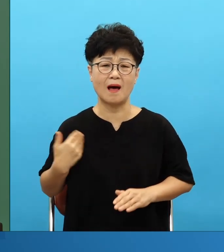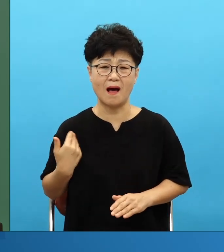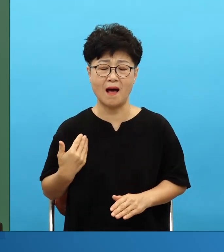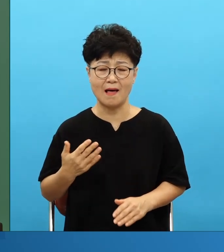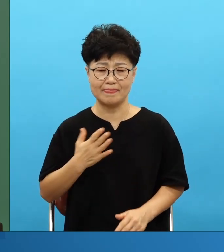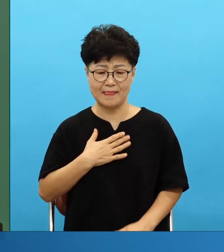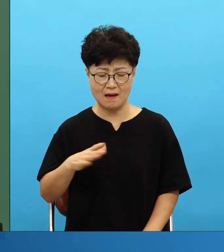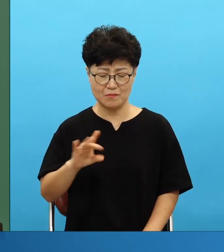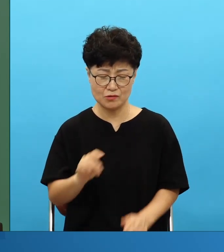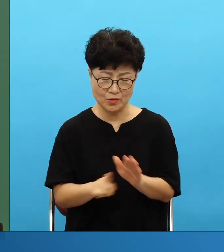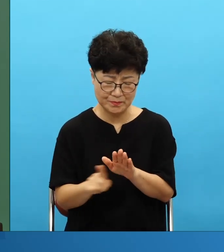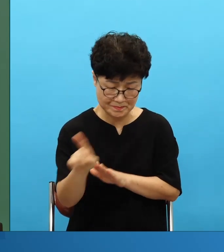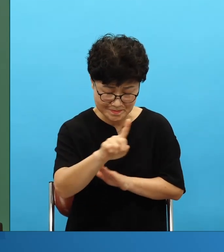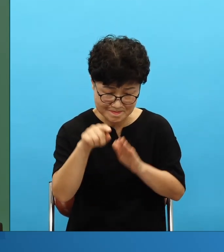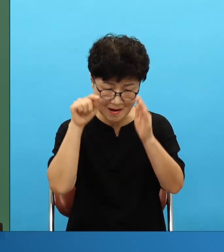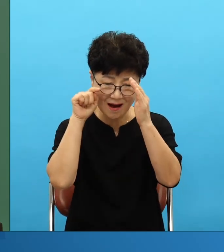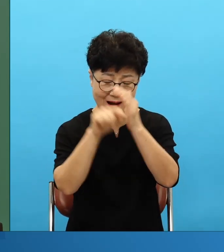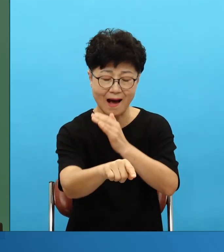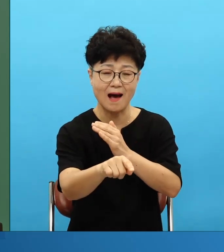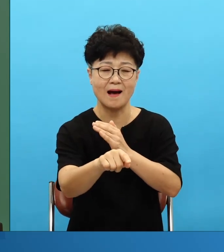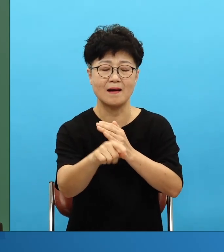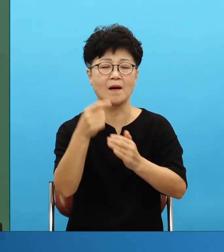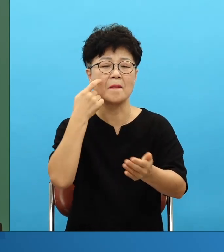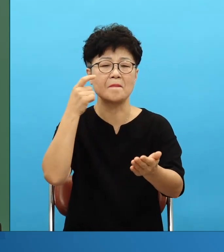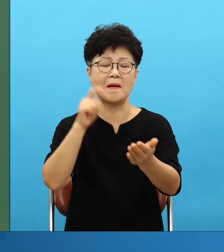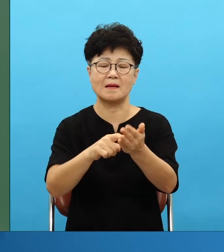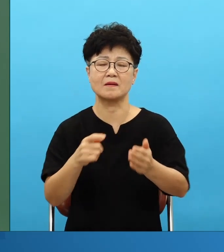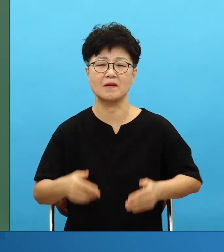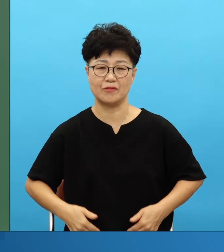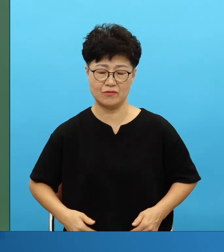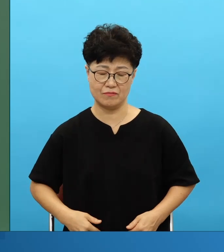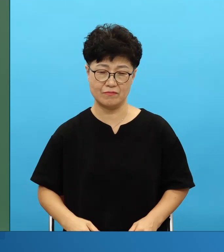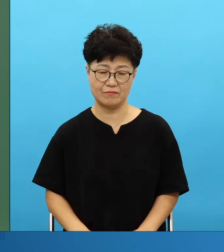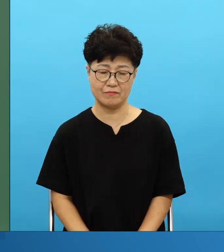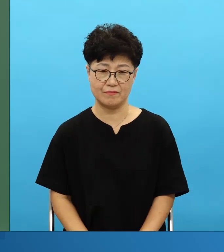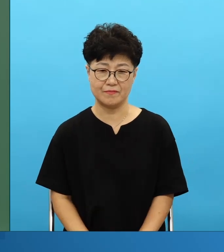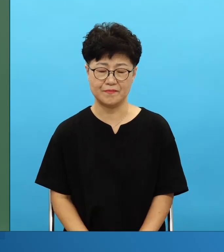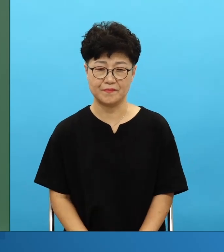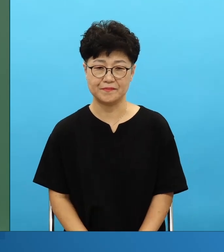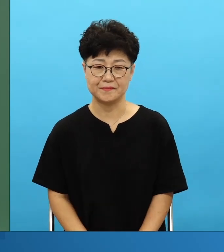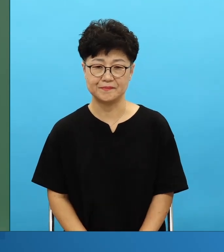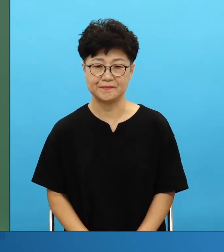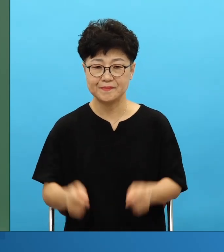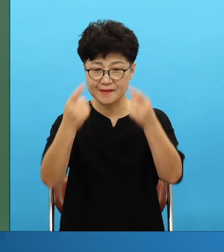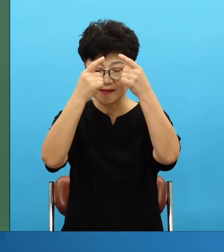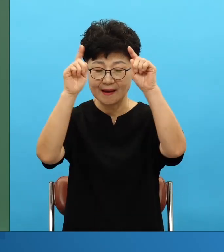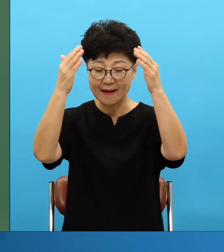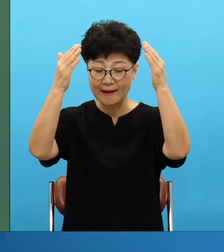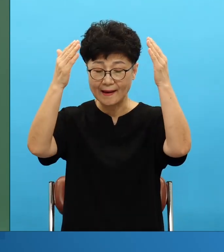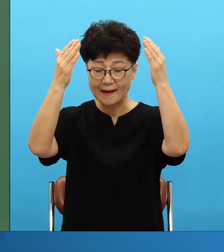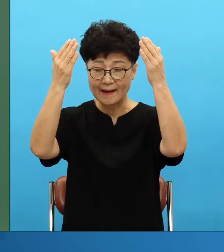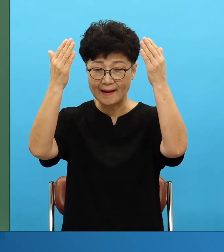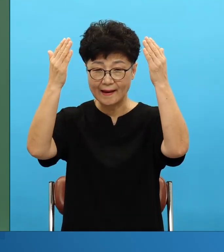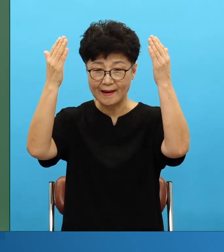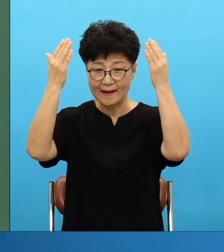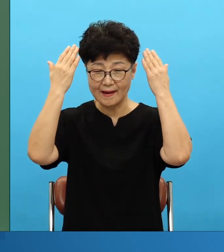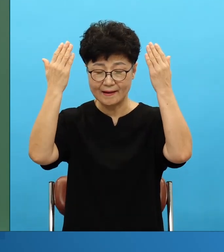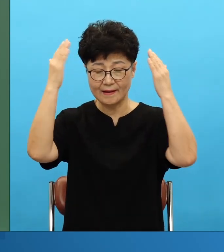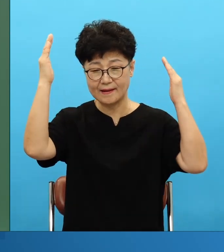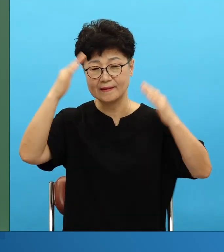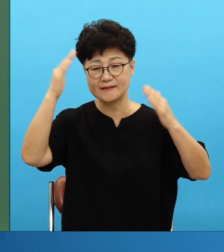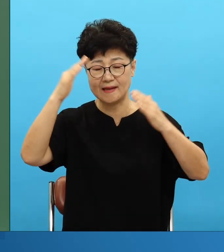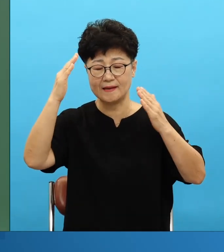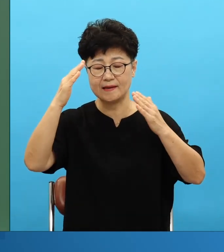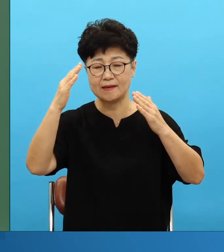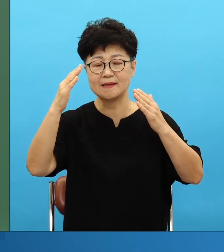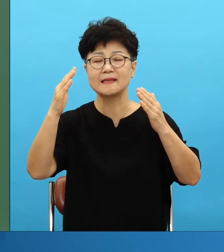But when I went, I was able to find those places. 세상에 동기 한 명 만났는데요. 대학 동기인데 And I went with my college classmates. 이 친구